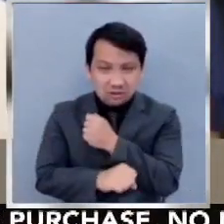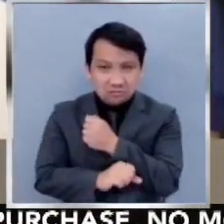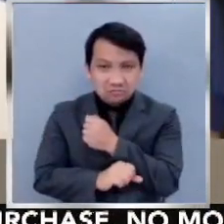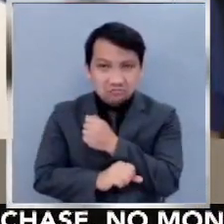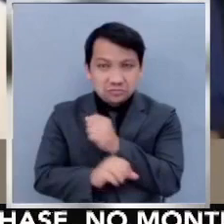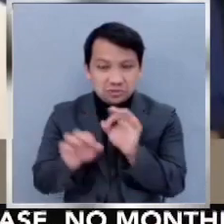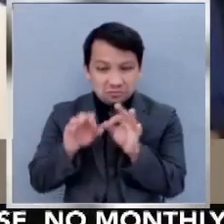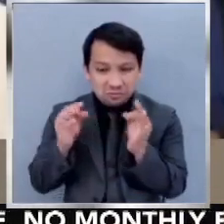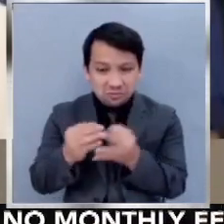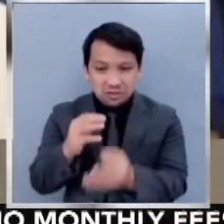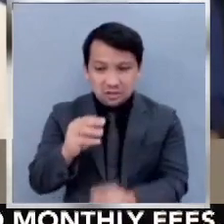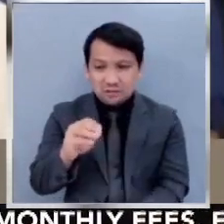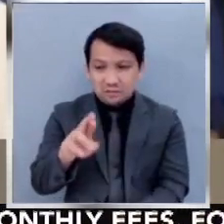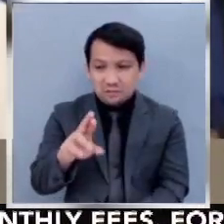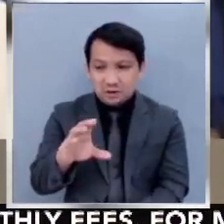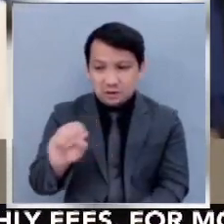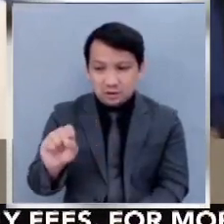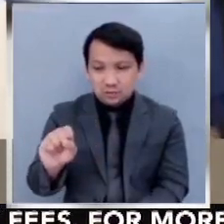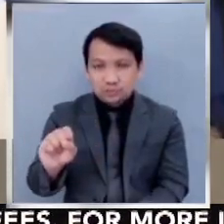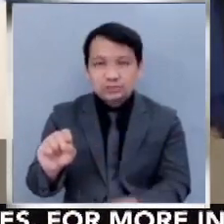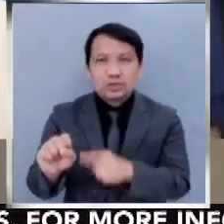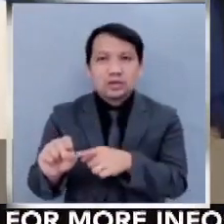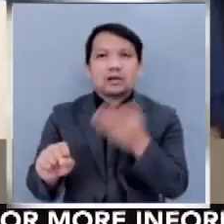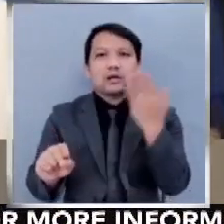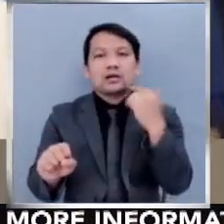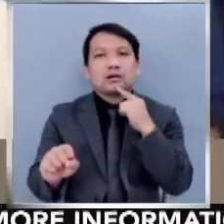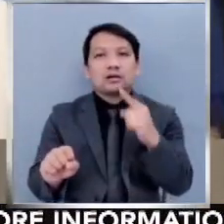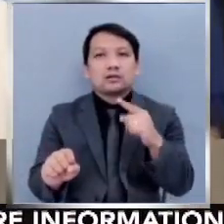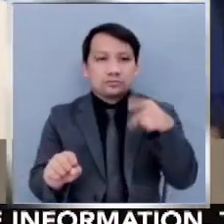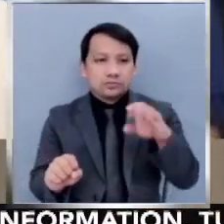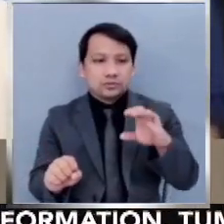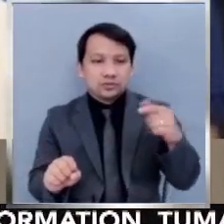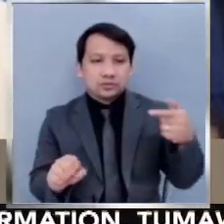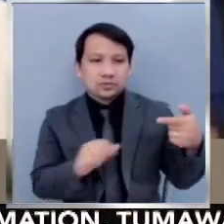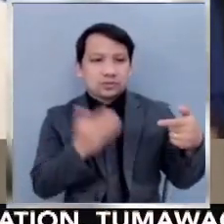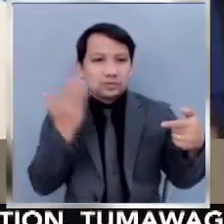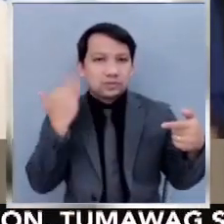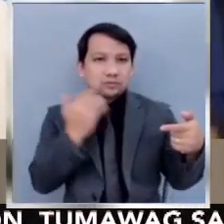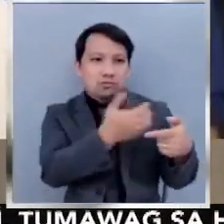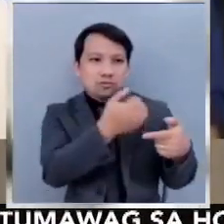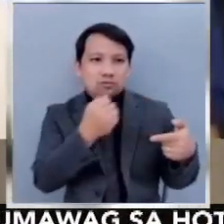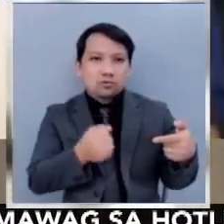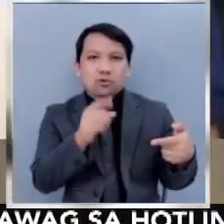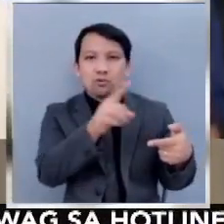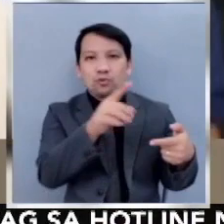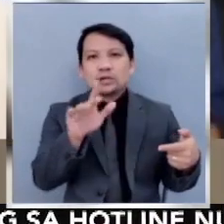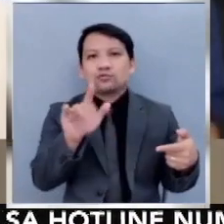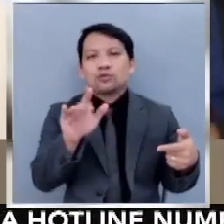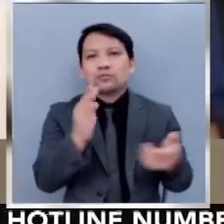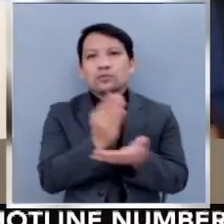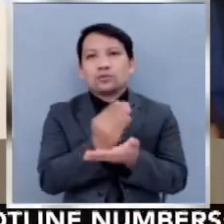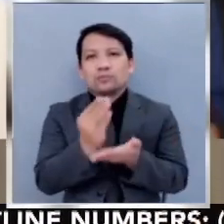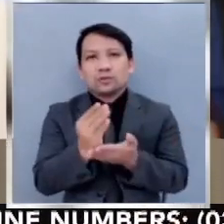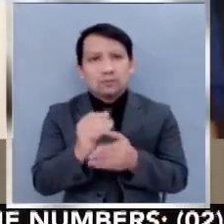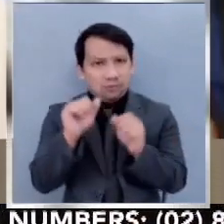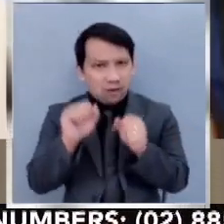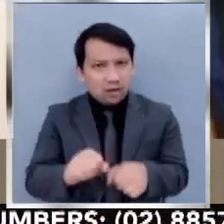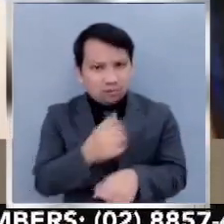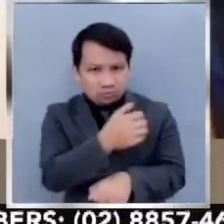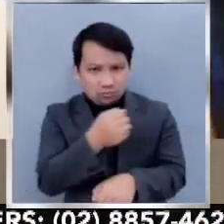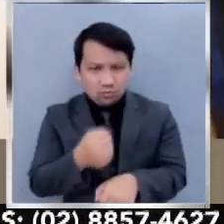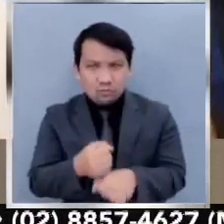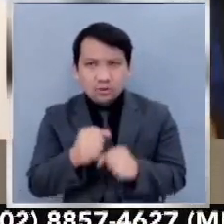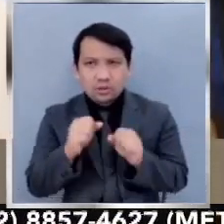sabi ng PCGG, baka kakuha pa ng 125 billion. Baka kakuha pa. For